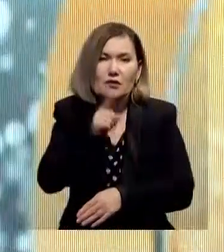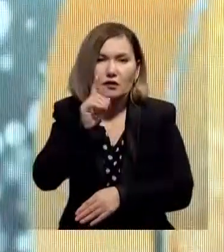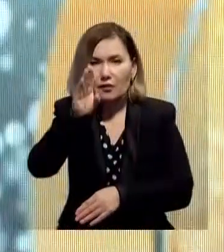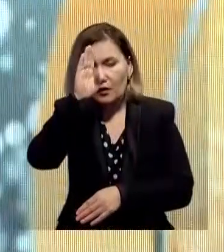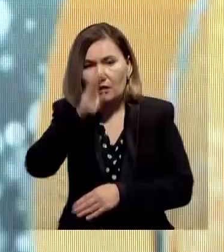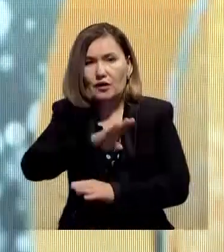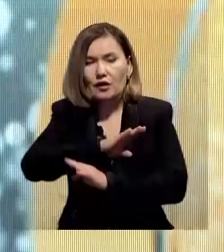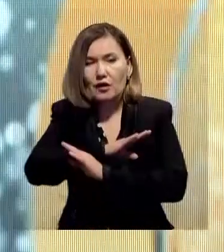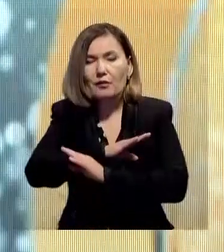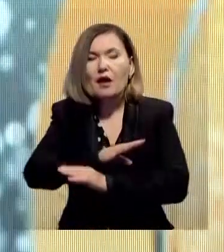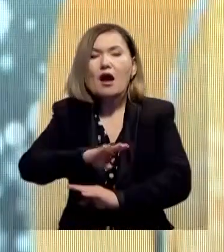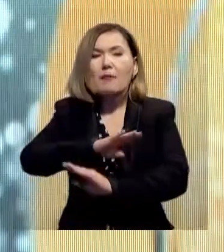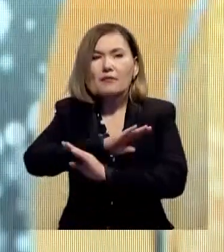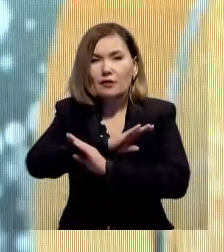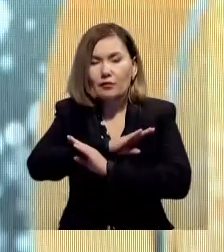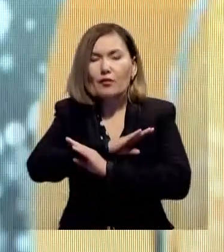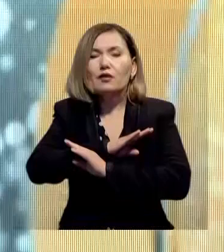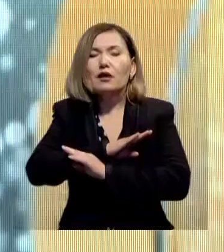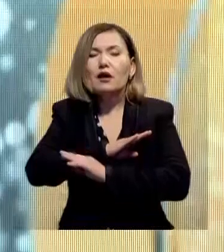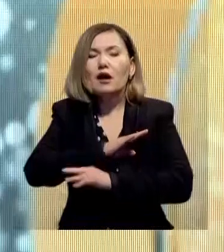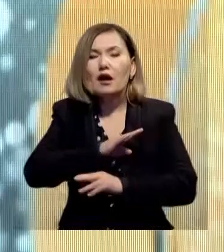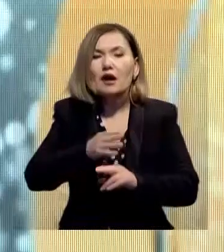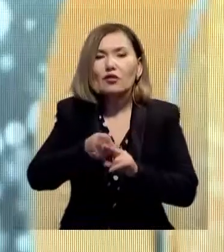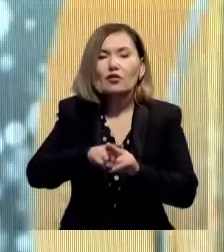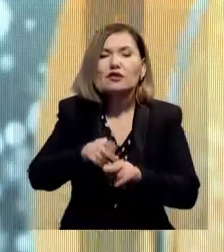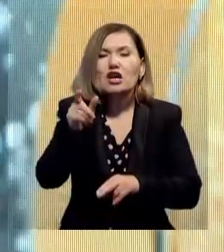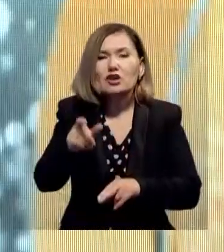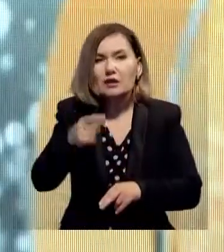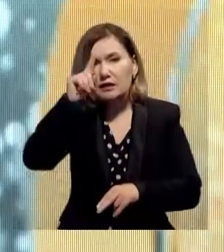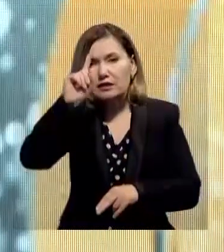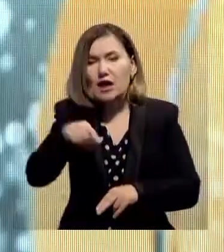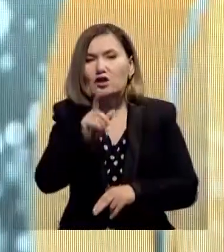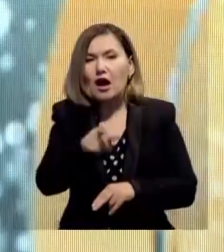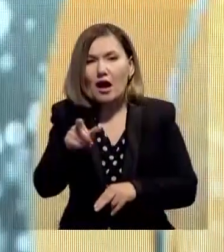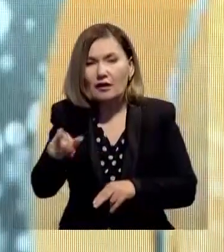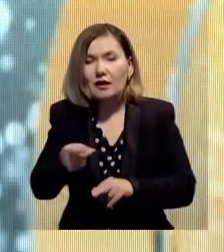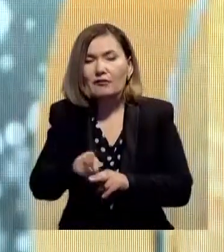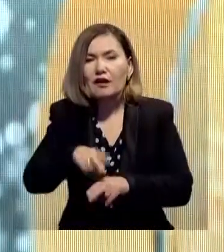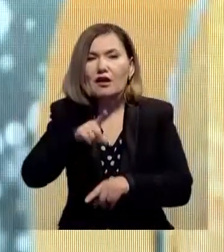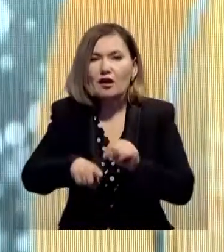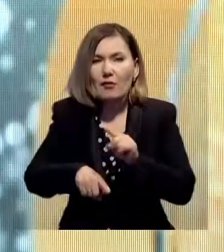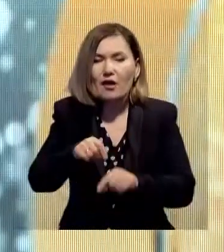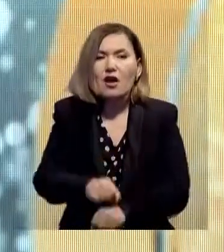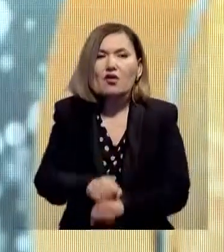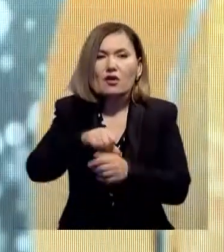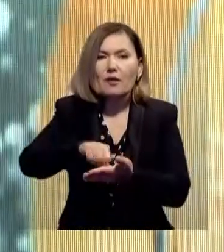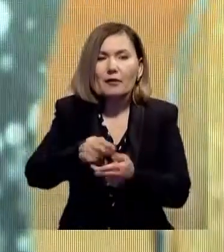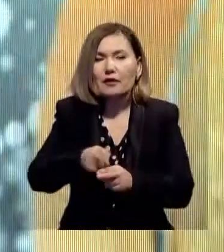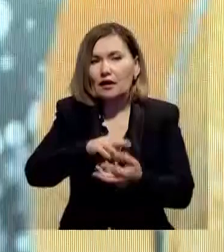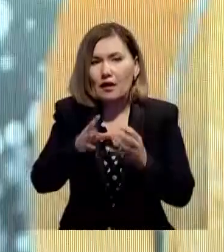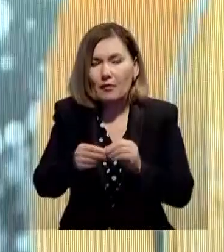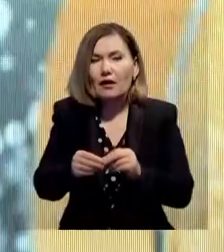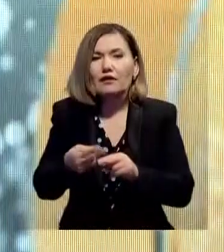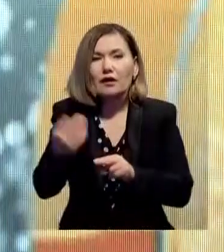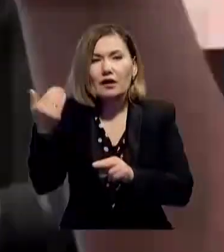Мерт болған жігітті танитындар тергеушілердің мәлімдемесімен келіспейді. Нантерде мыңдаған адам шеруге шықты. Ереушілердің арасында жергілікті шенеуніктер